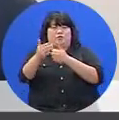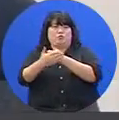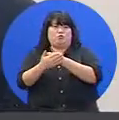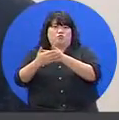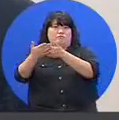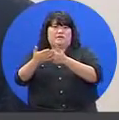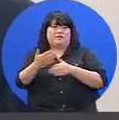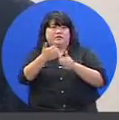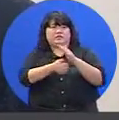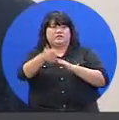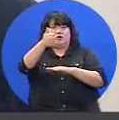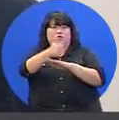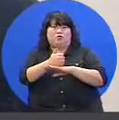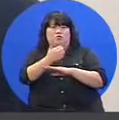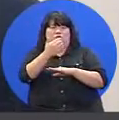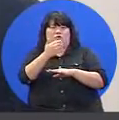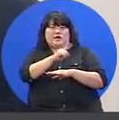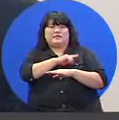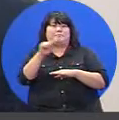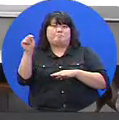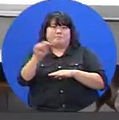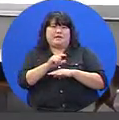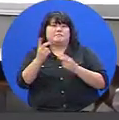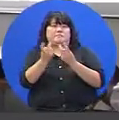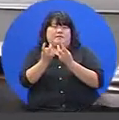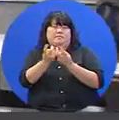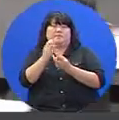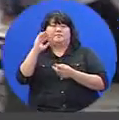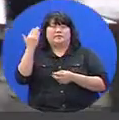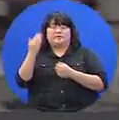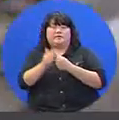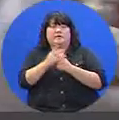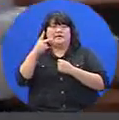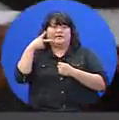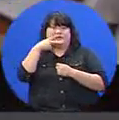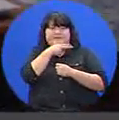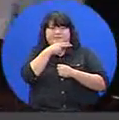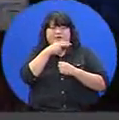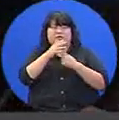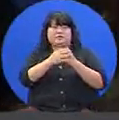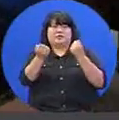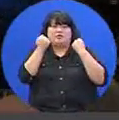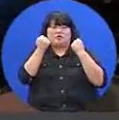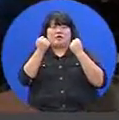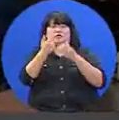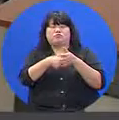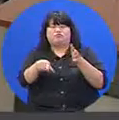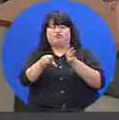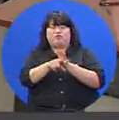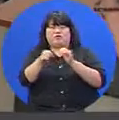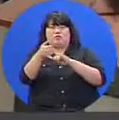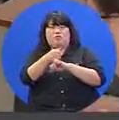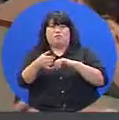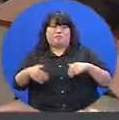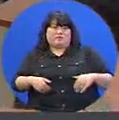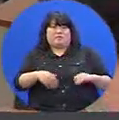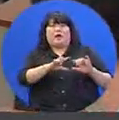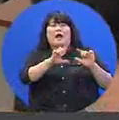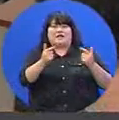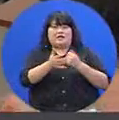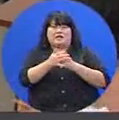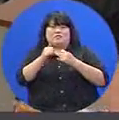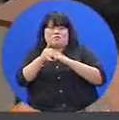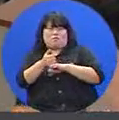높이는 가장 큰 지름길이라고 생각합니다. 금연은 건강을 지키기 위한 필요 조건이 아니라